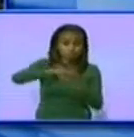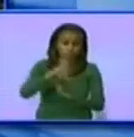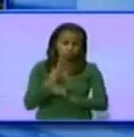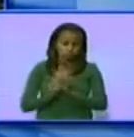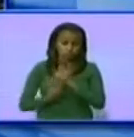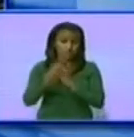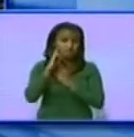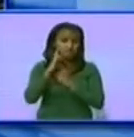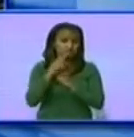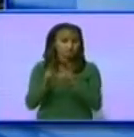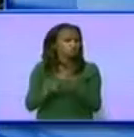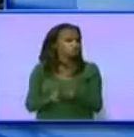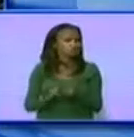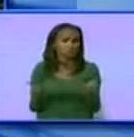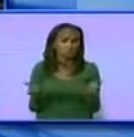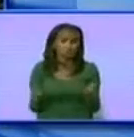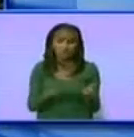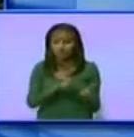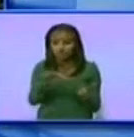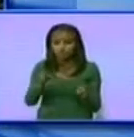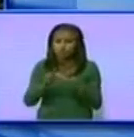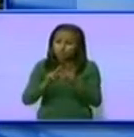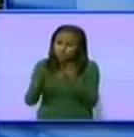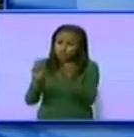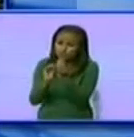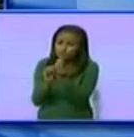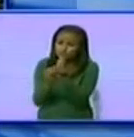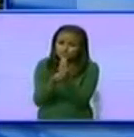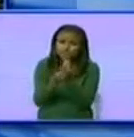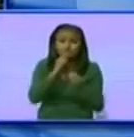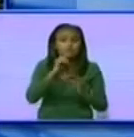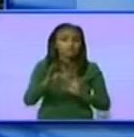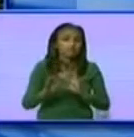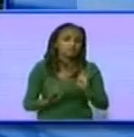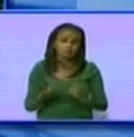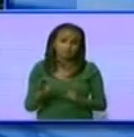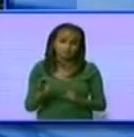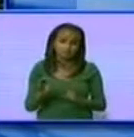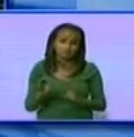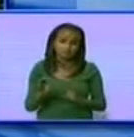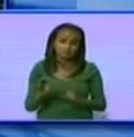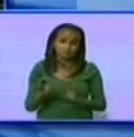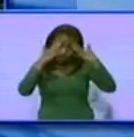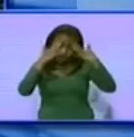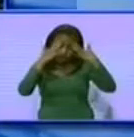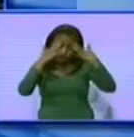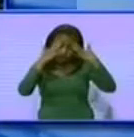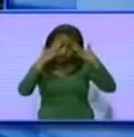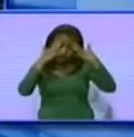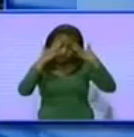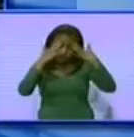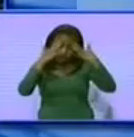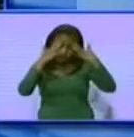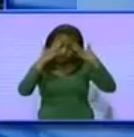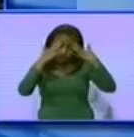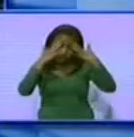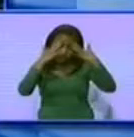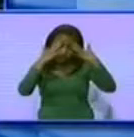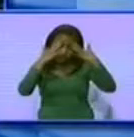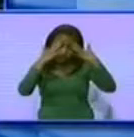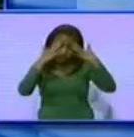ልዩ ነች እሷ እዛ ጋር። እነሱም ልዩ እንክብካቤ ነው የሚያደርጉላት ለእሷ ማለት ነው። ምልክቱን እንዳይችልት ያን ራሳቸው